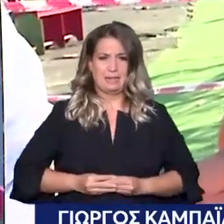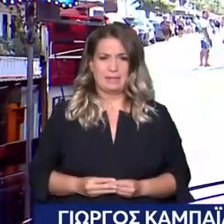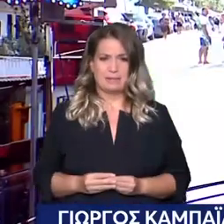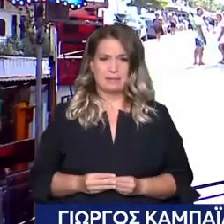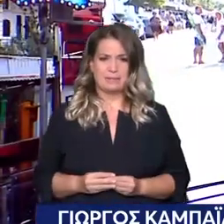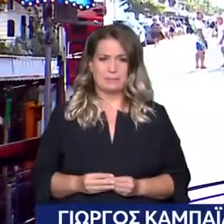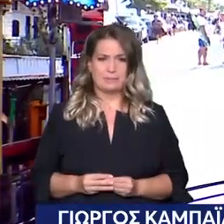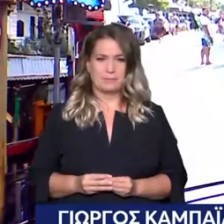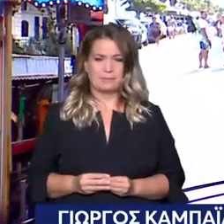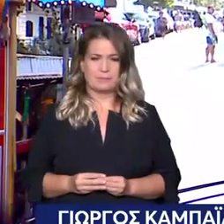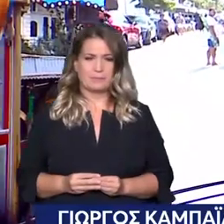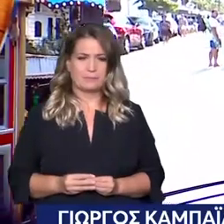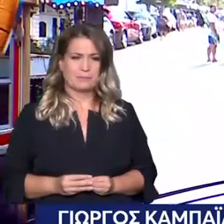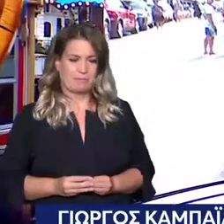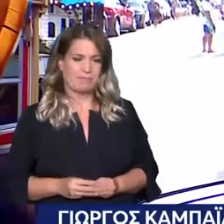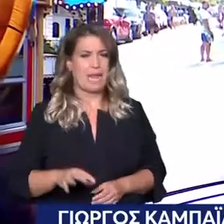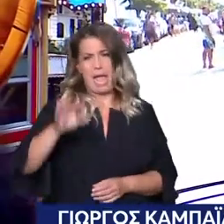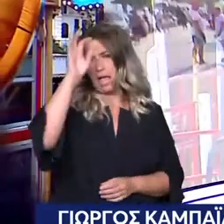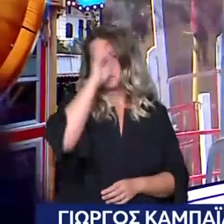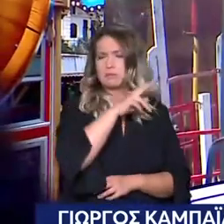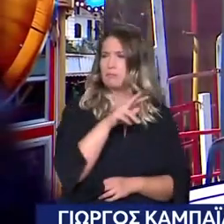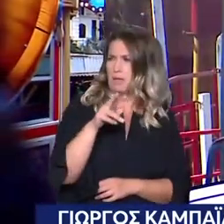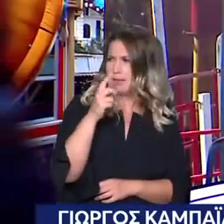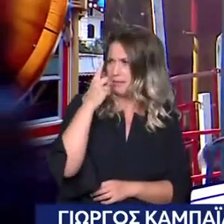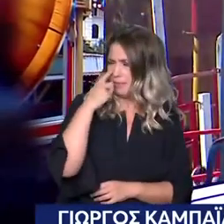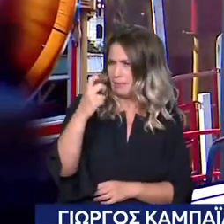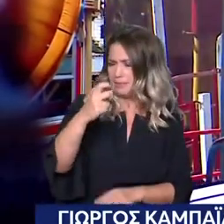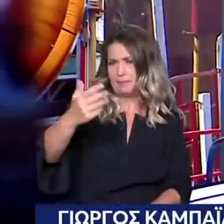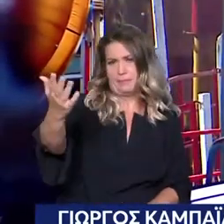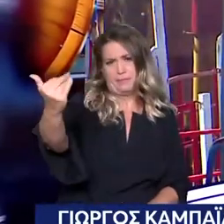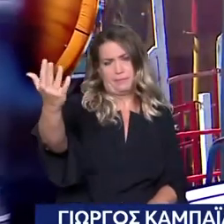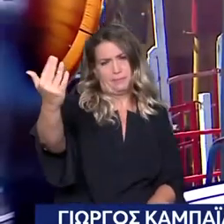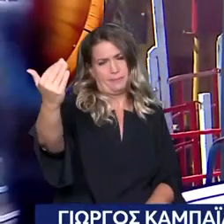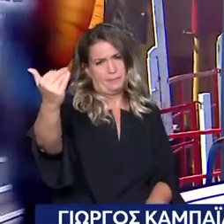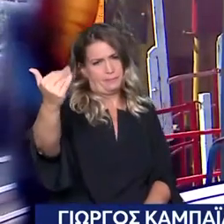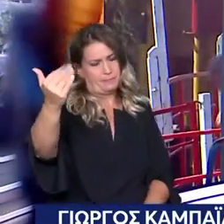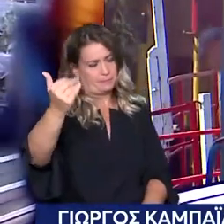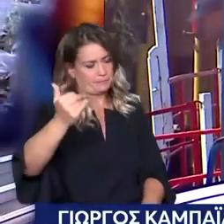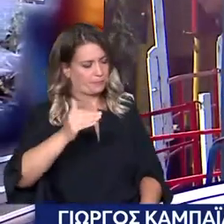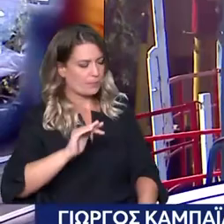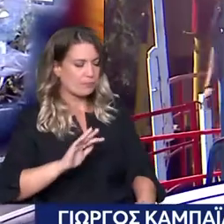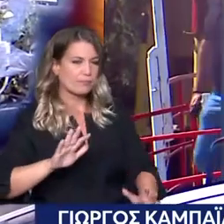Τον είδε η αστυνομία. Α, και τον είδαν. Και άμεσα. Mm. Απλά όλη αυτή η ιστορία